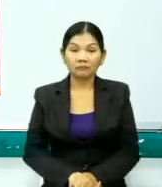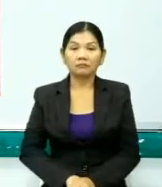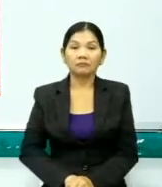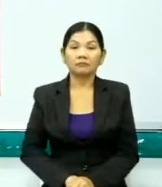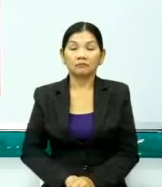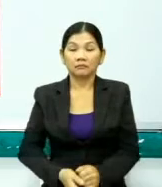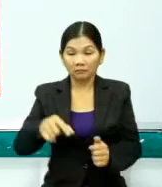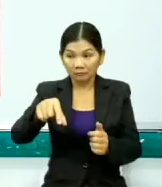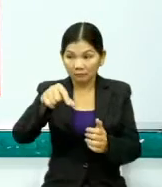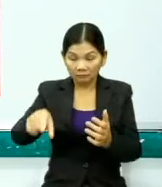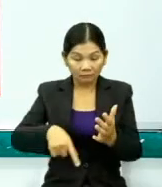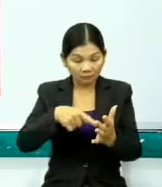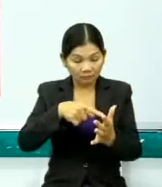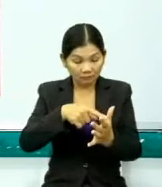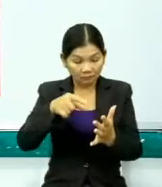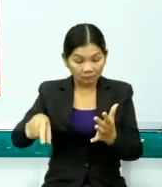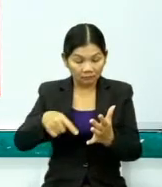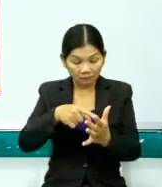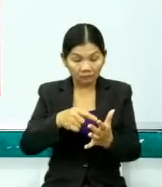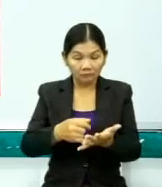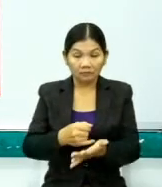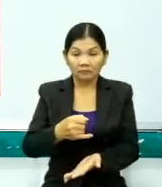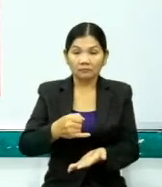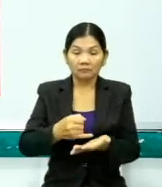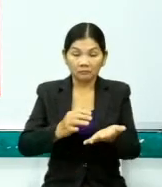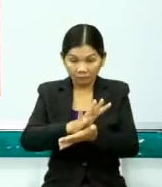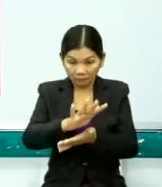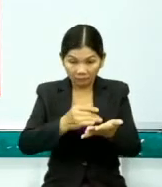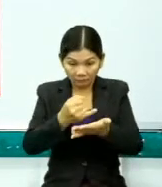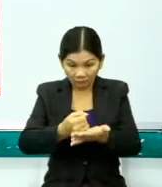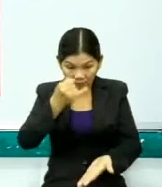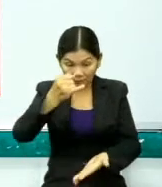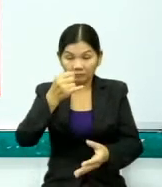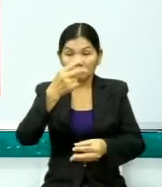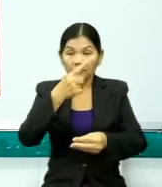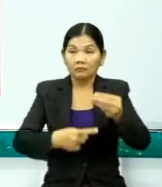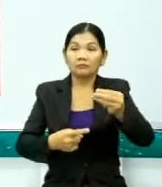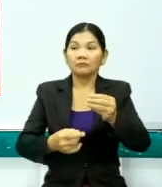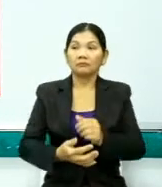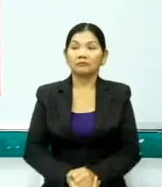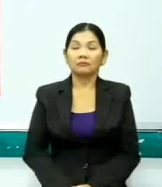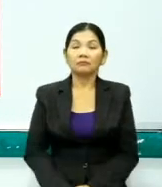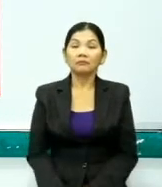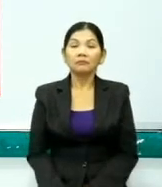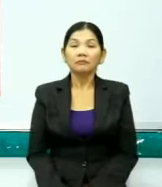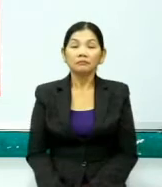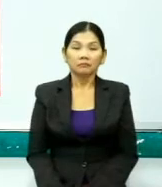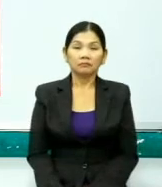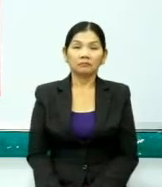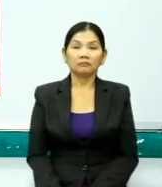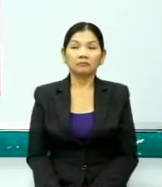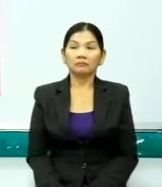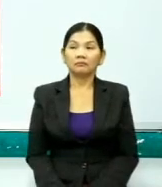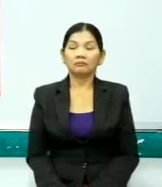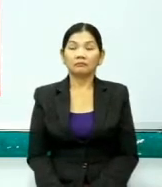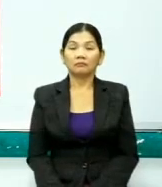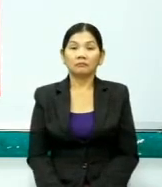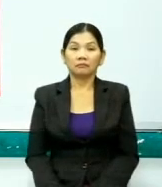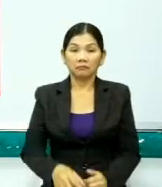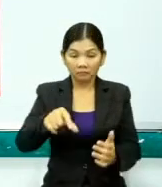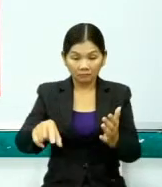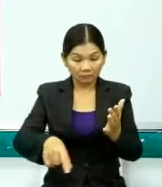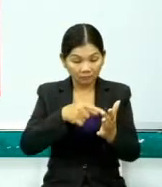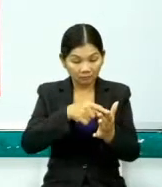ta kệ kệ cha vậy khả chà con sẽ đọc xin luôn nè cô một lần tiếp ta kệ